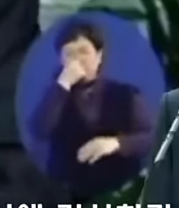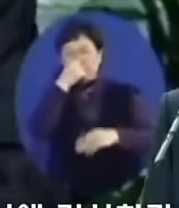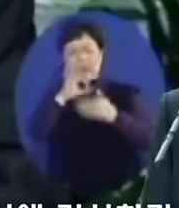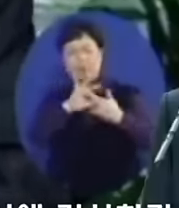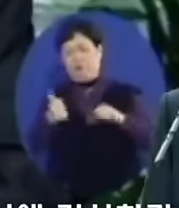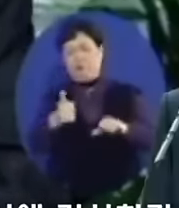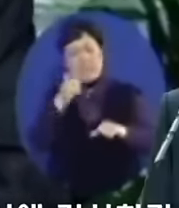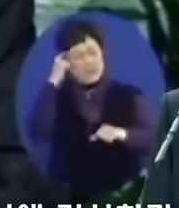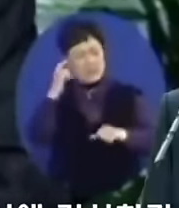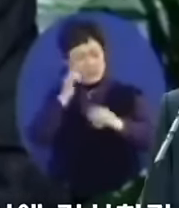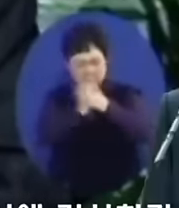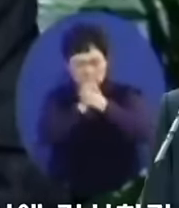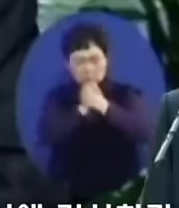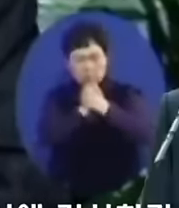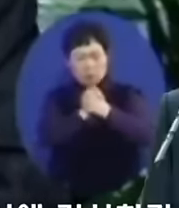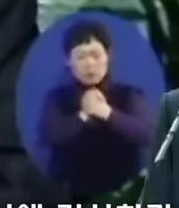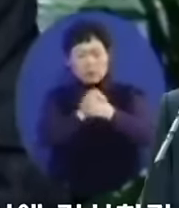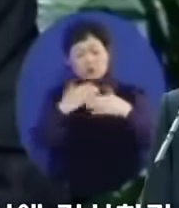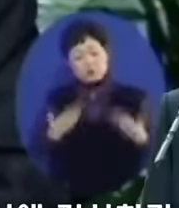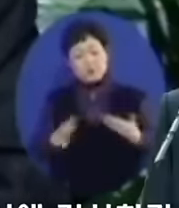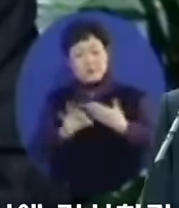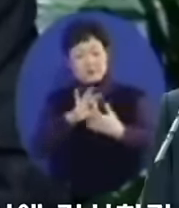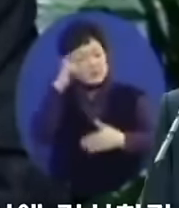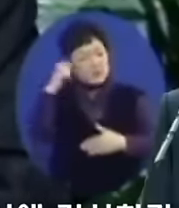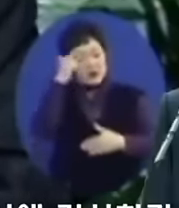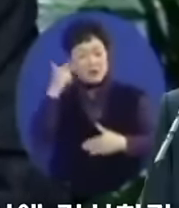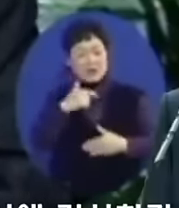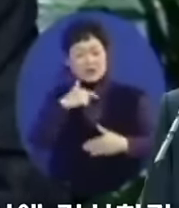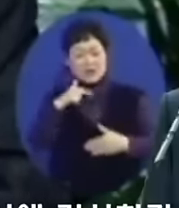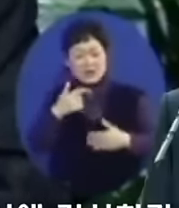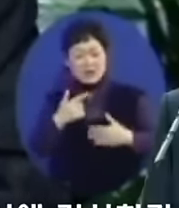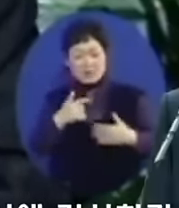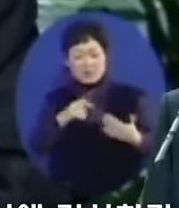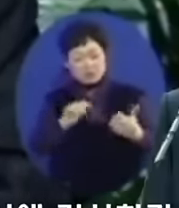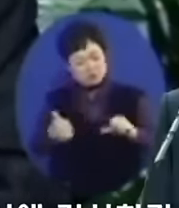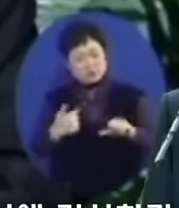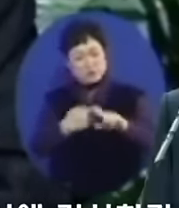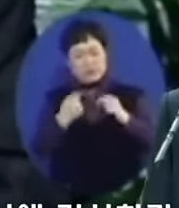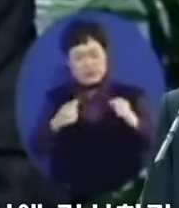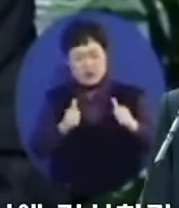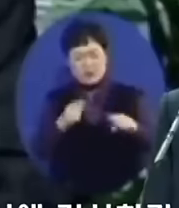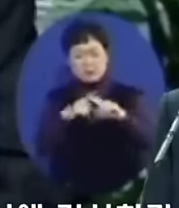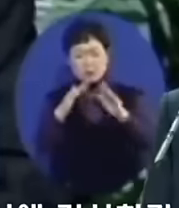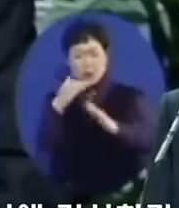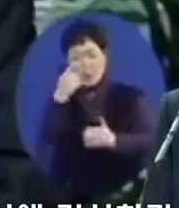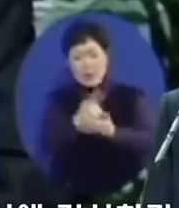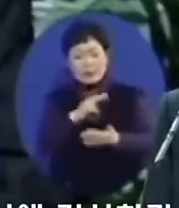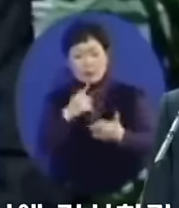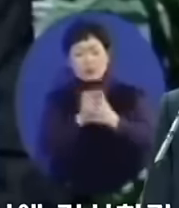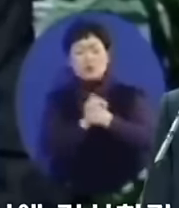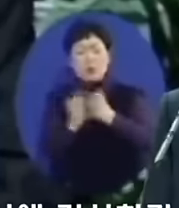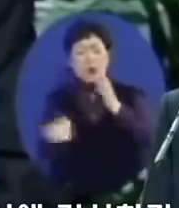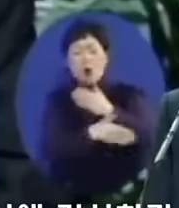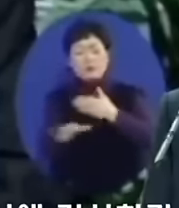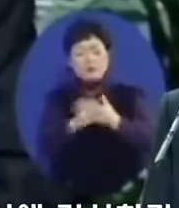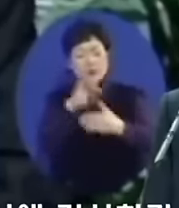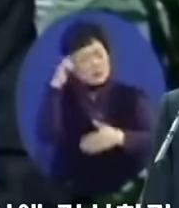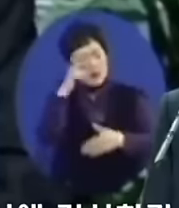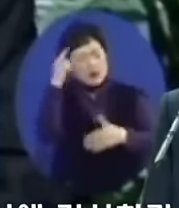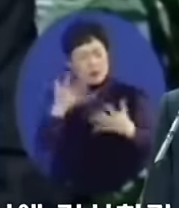영이 말라 죽습니다. 아무리 교회 열심히 나와도 기도 안 하면 영이 말라